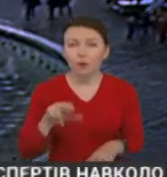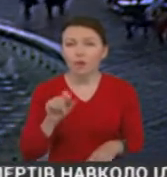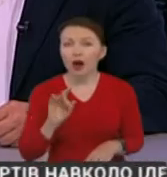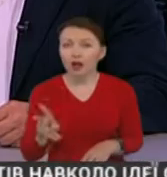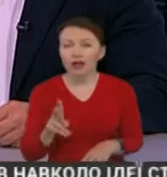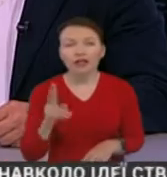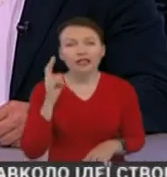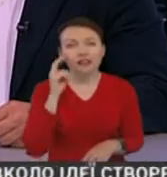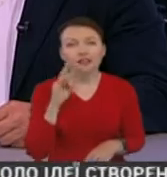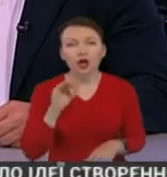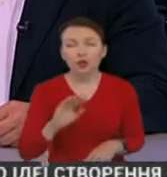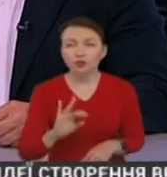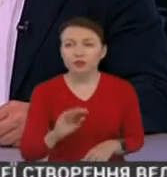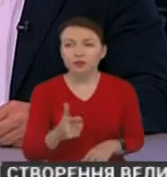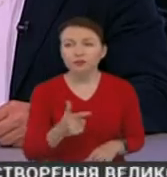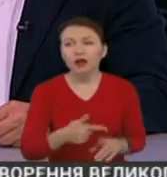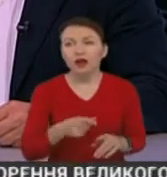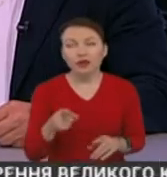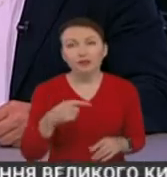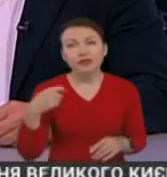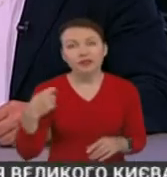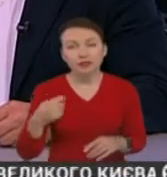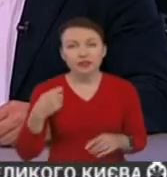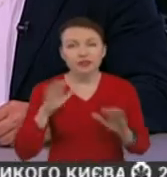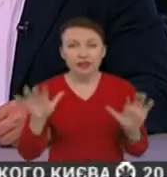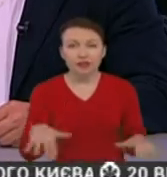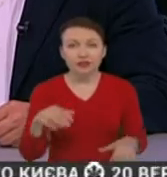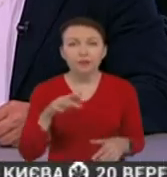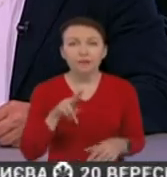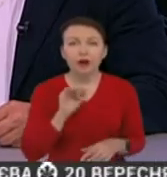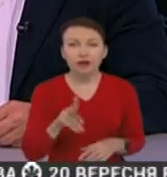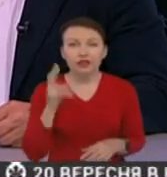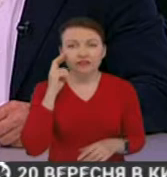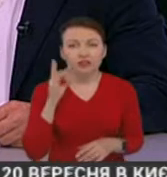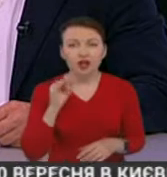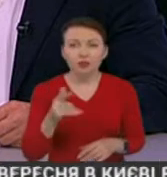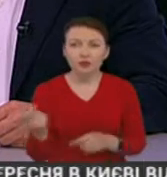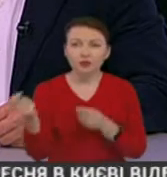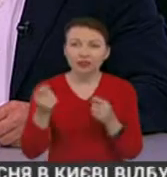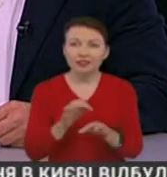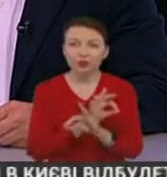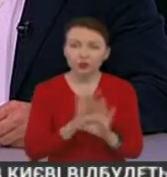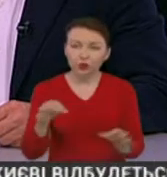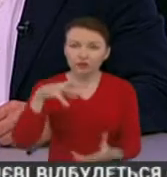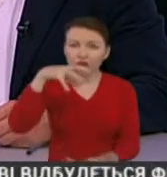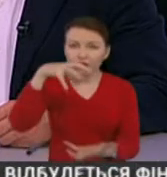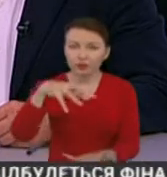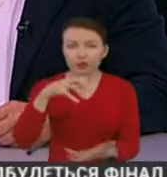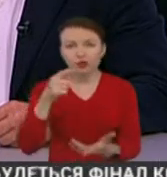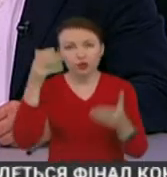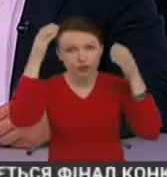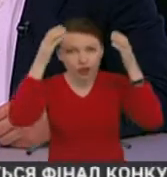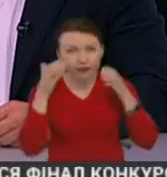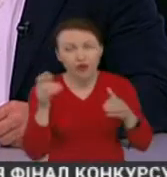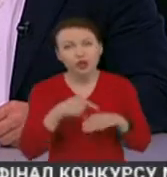Володимир Янченко, президент парку Київська Русь, сьогодні були разом з нами, що принесли такий чудовий атрибут, саме для того, щоб відчути